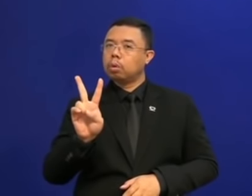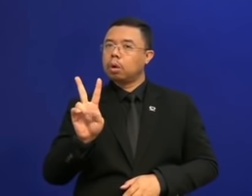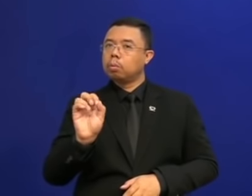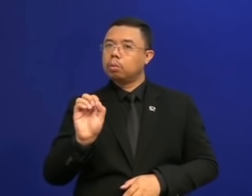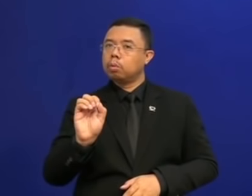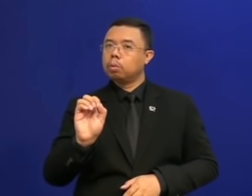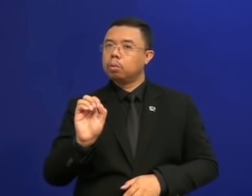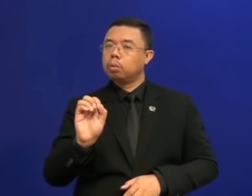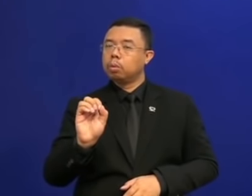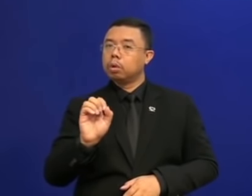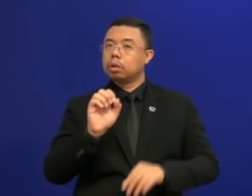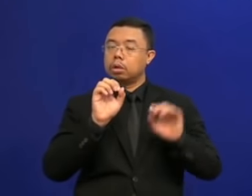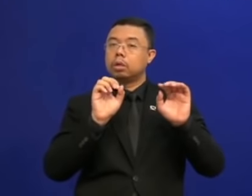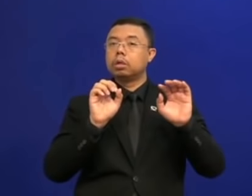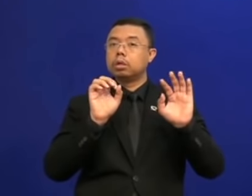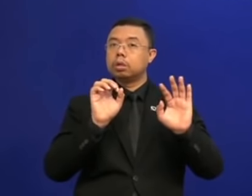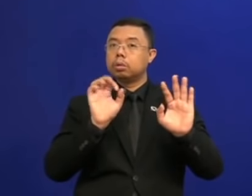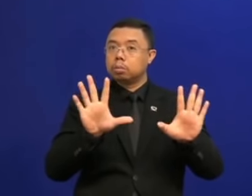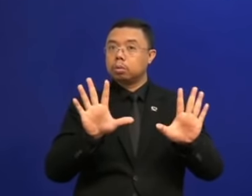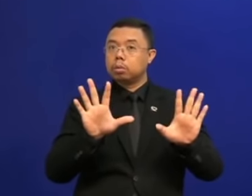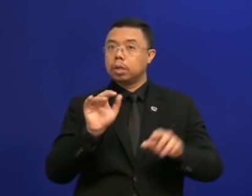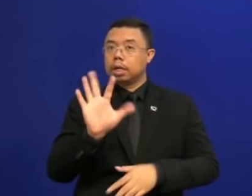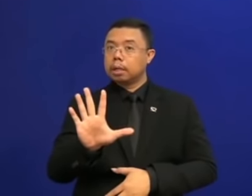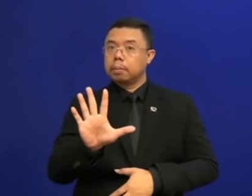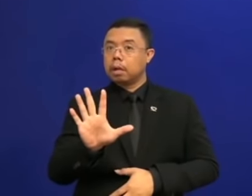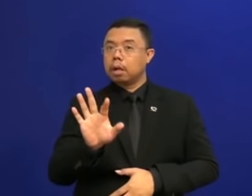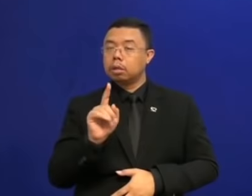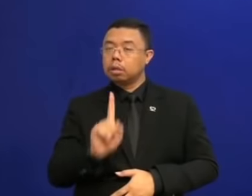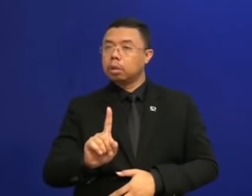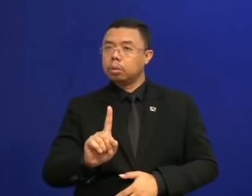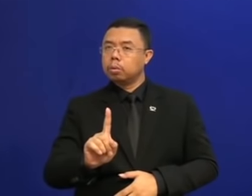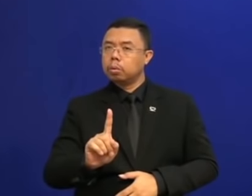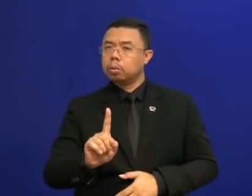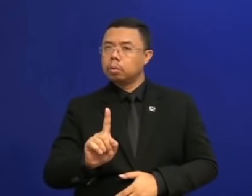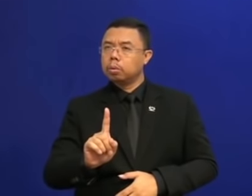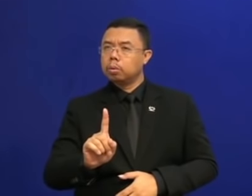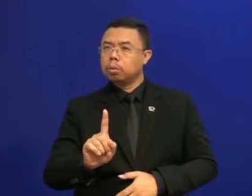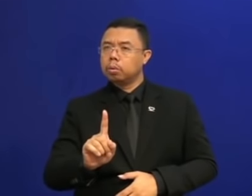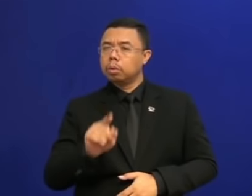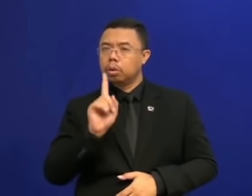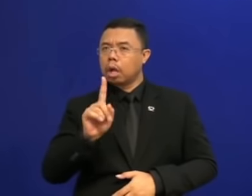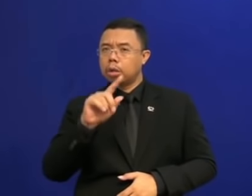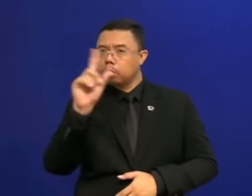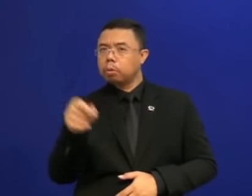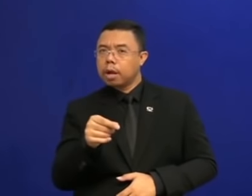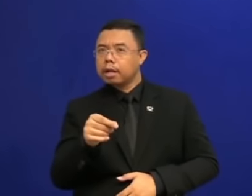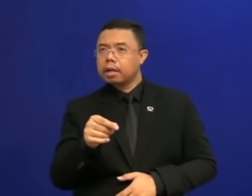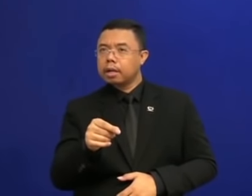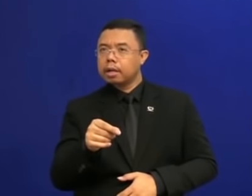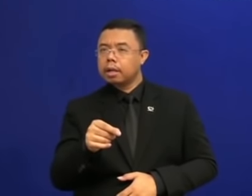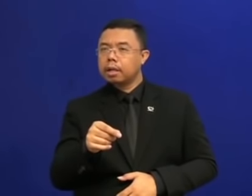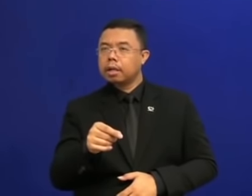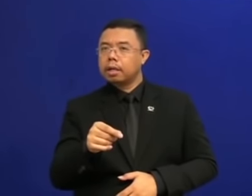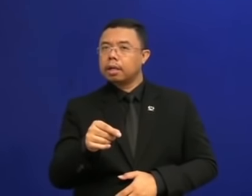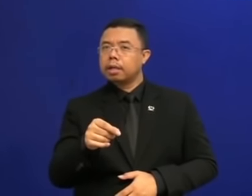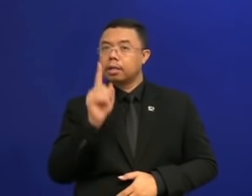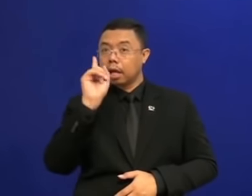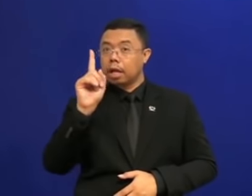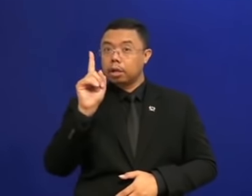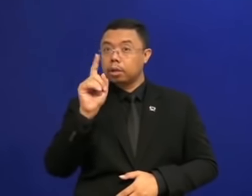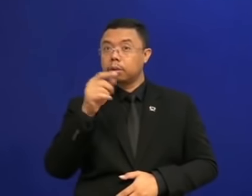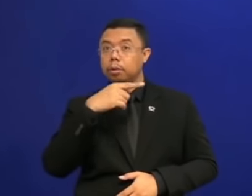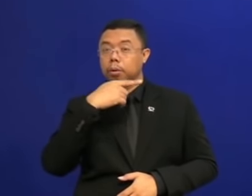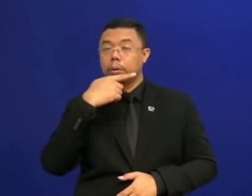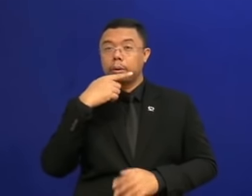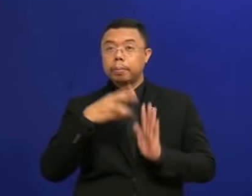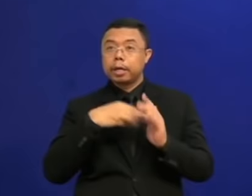20, 10, 5, 1, 1 bulan, 1